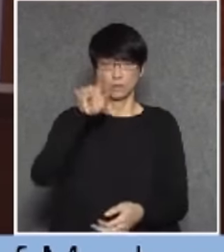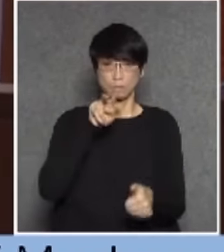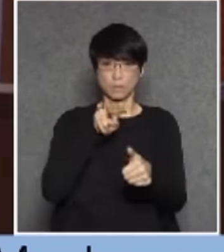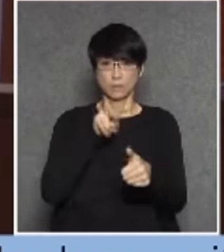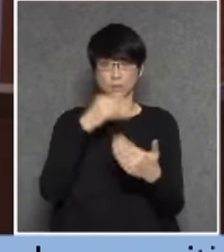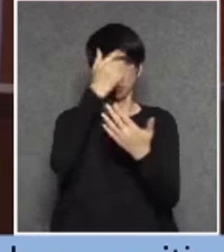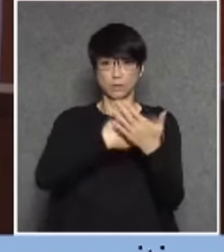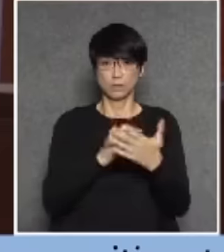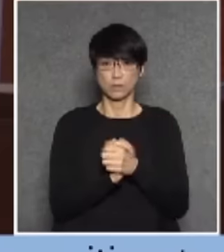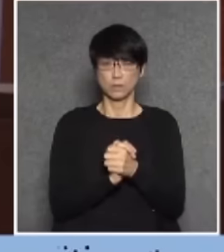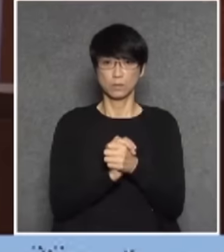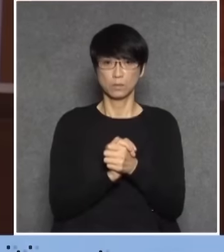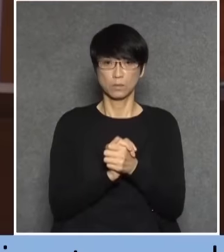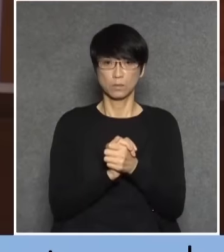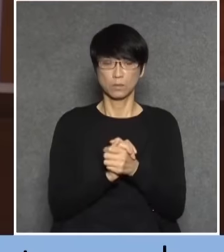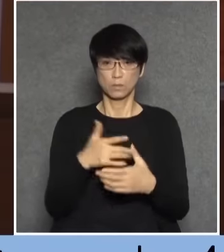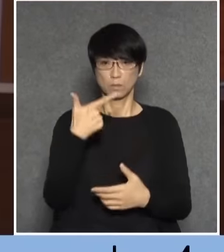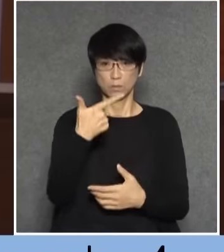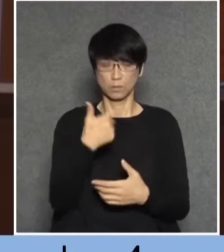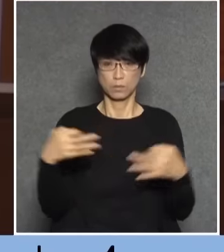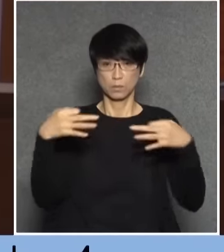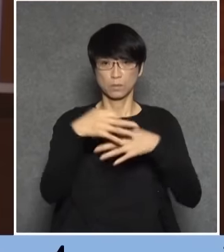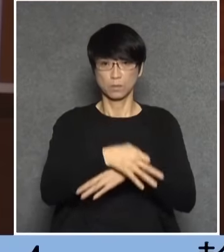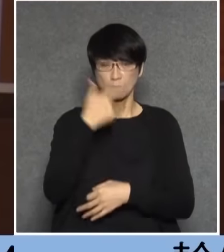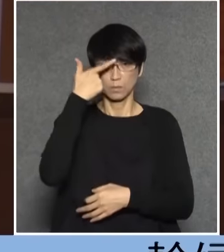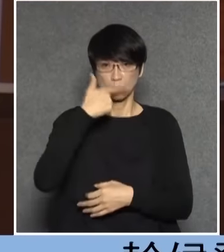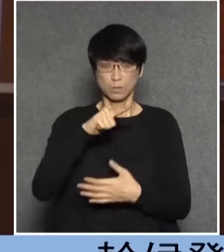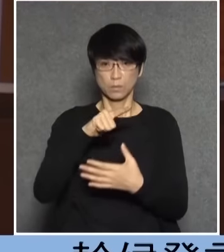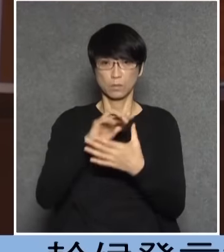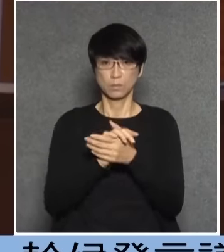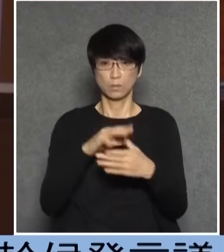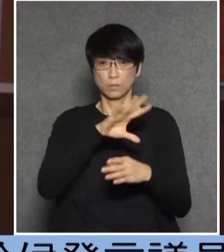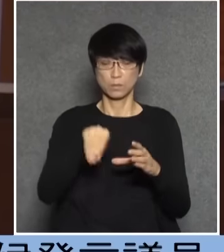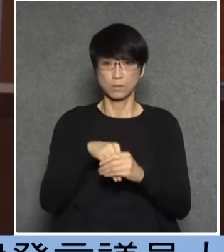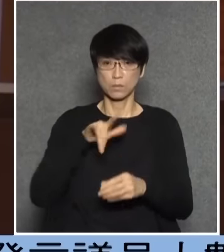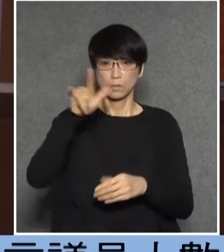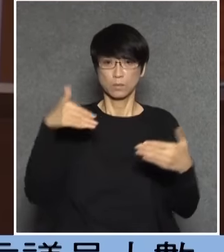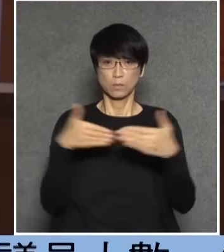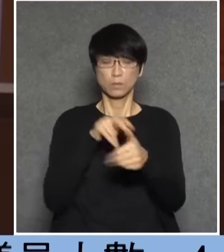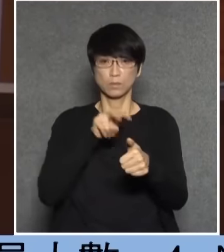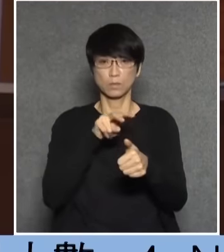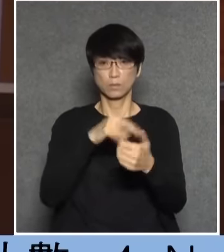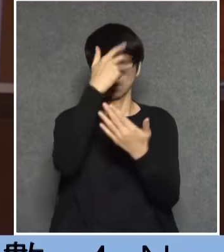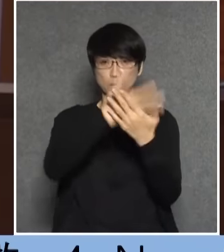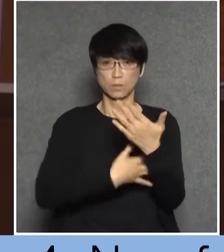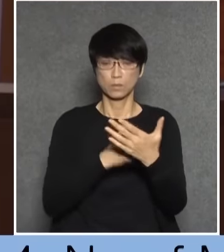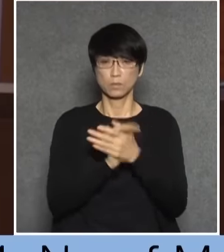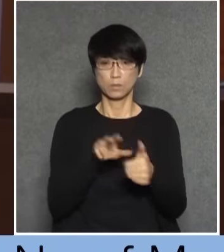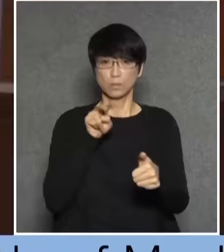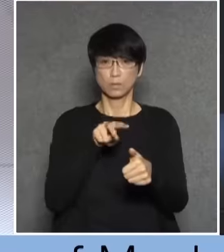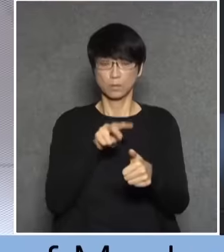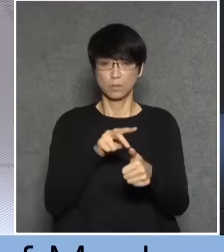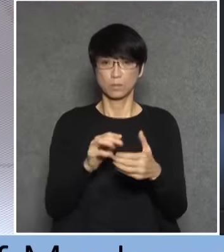處通過8份主要合約推行新空管系統，包括航空交通管理系統，下稱管理系統合